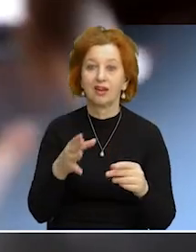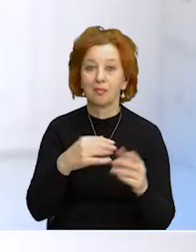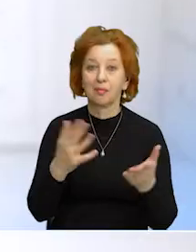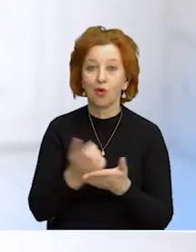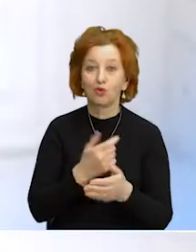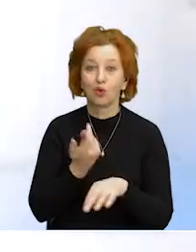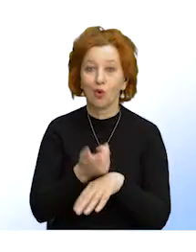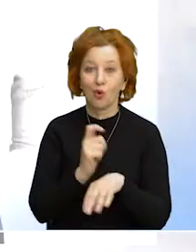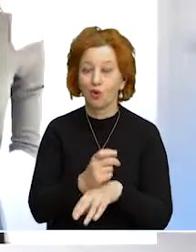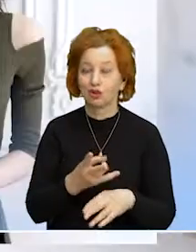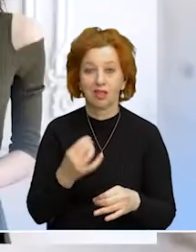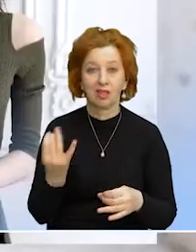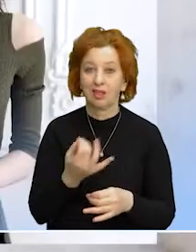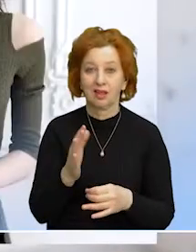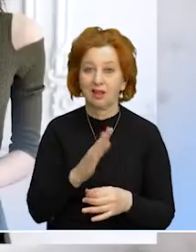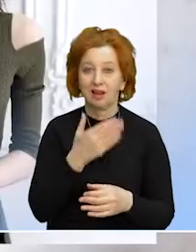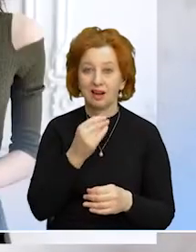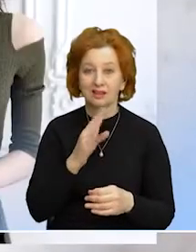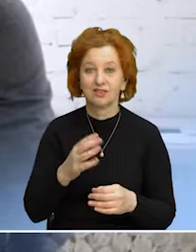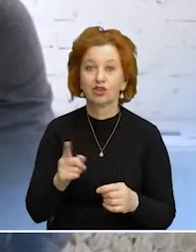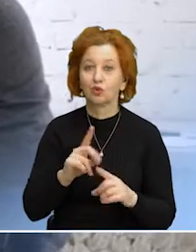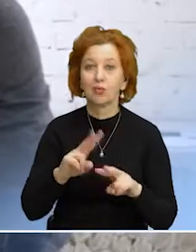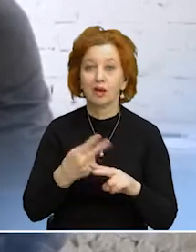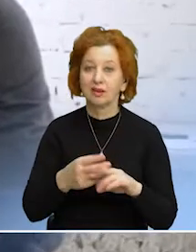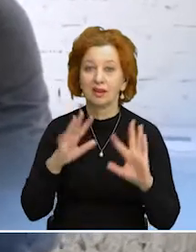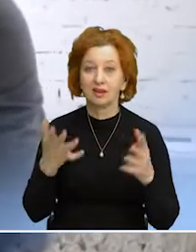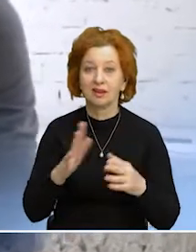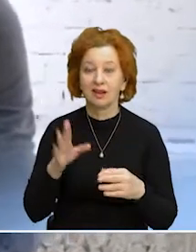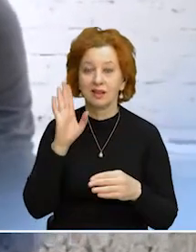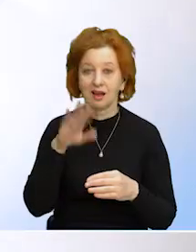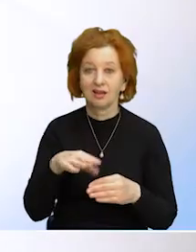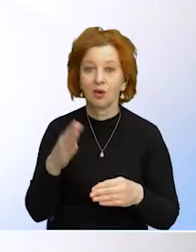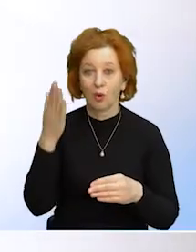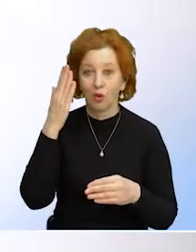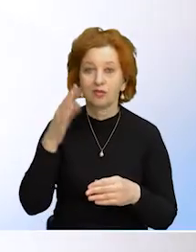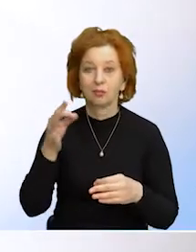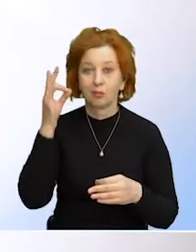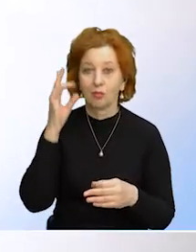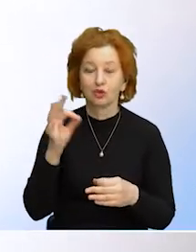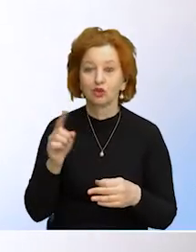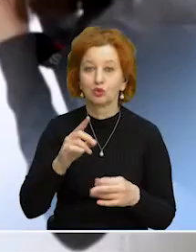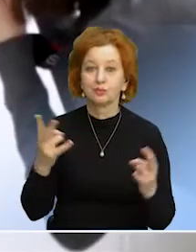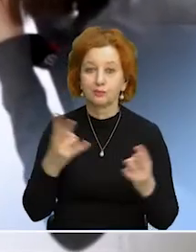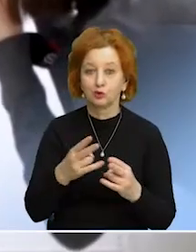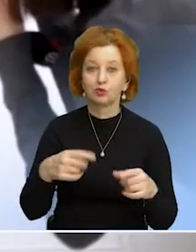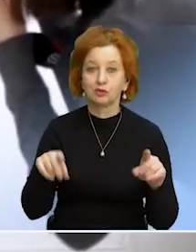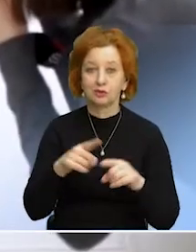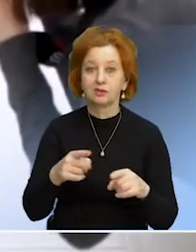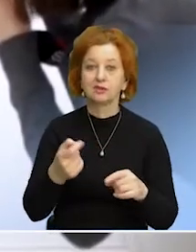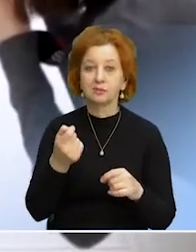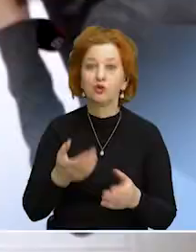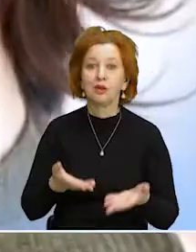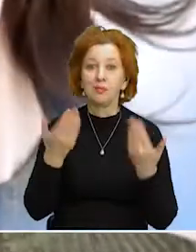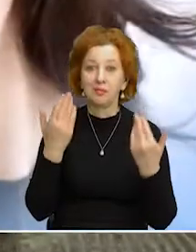прямыми, получается очень неестественная поза. Чтобы этого не происходило, наклоняя голову, помните о том, что нужно также